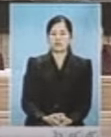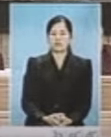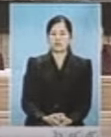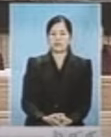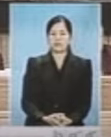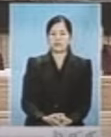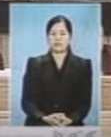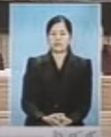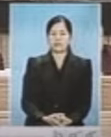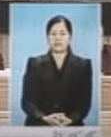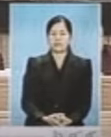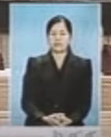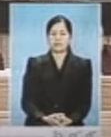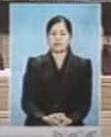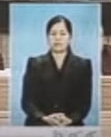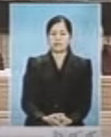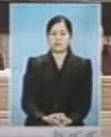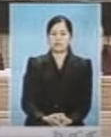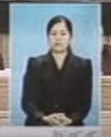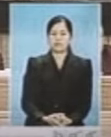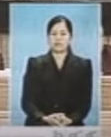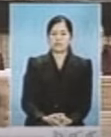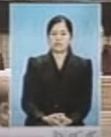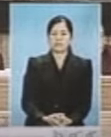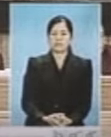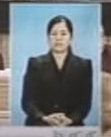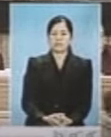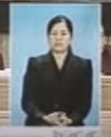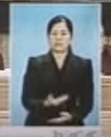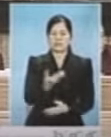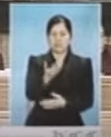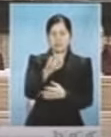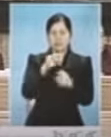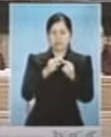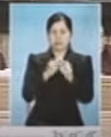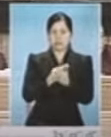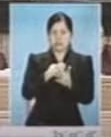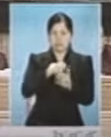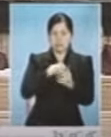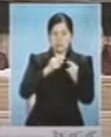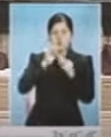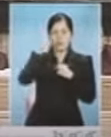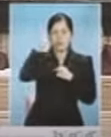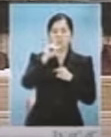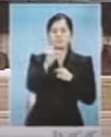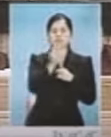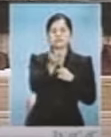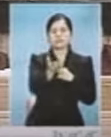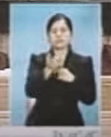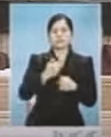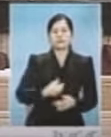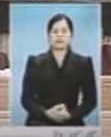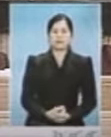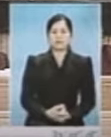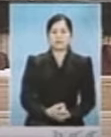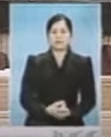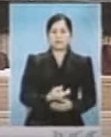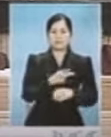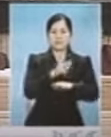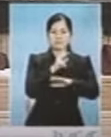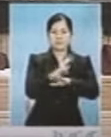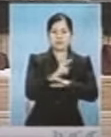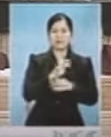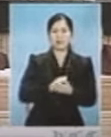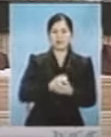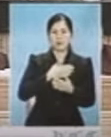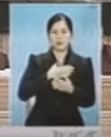ท ่านเอางี้ท่านรังสิมาท่านประท้วงอะไรท่านบอกชัดเจนนะครับท่านบอกนะ กลับเรียนท่านประธานค่ะ